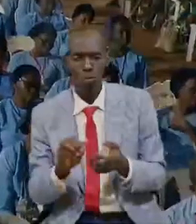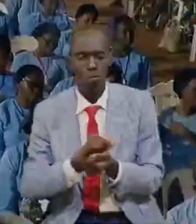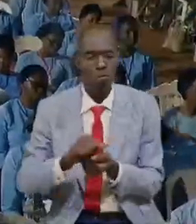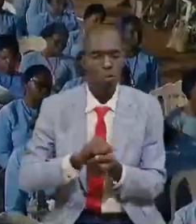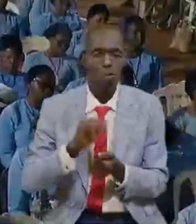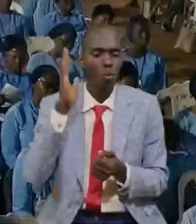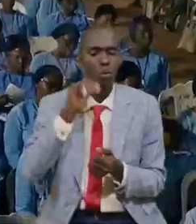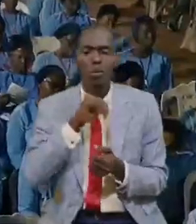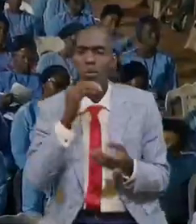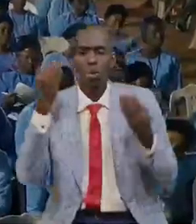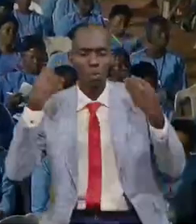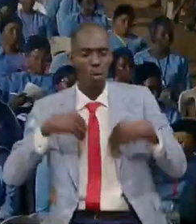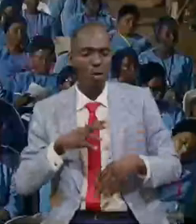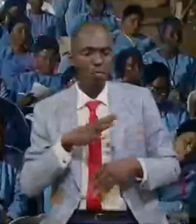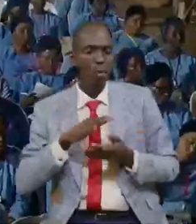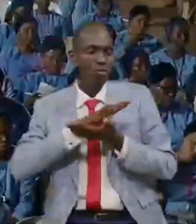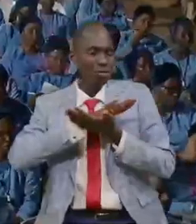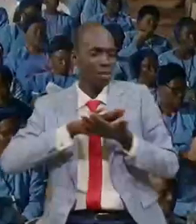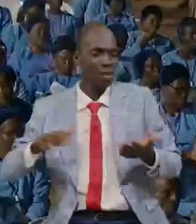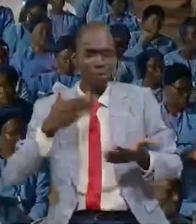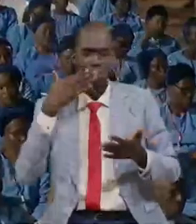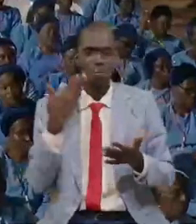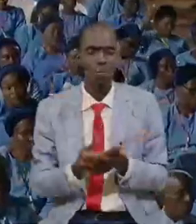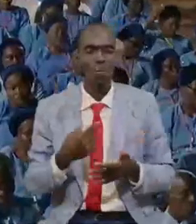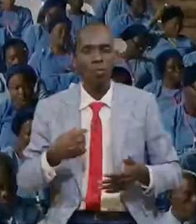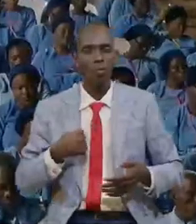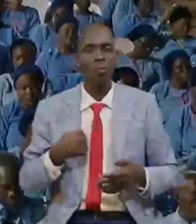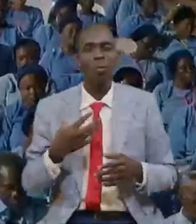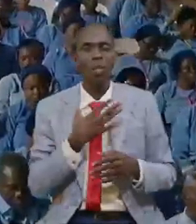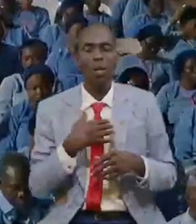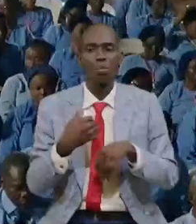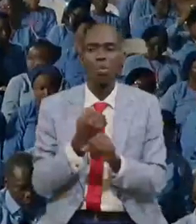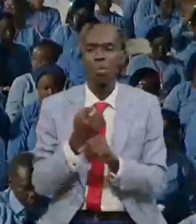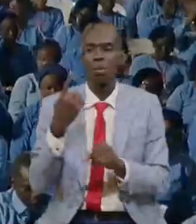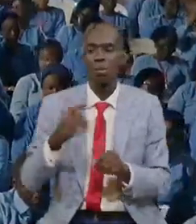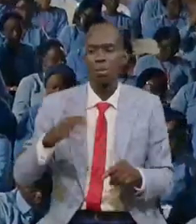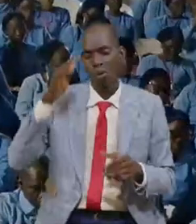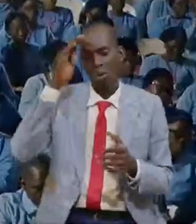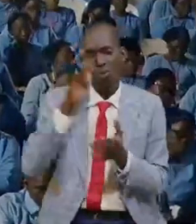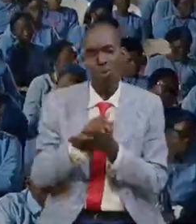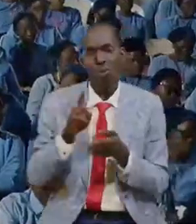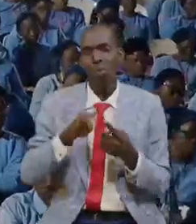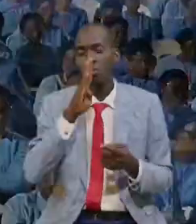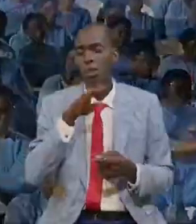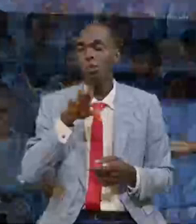porter de bons habits, je ne vais pas porter des habits propres, et prend son mari à la